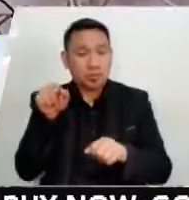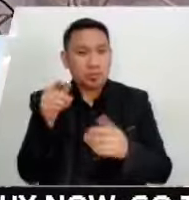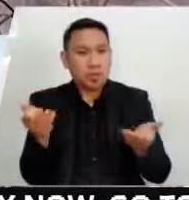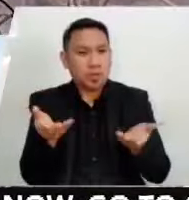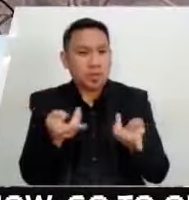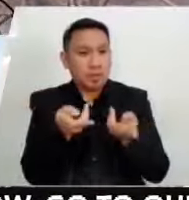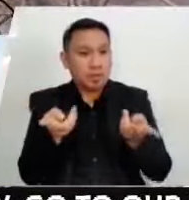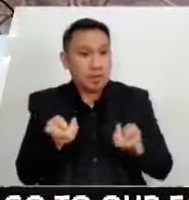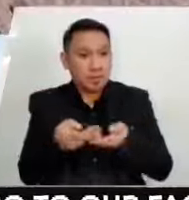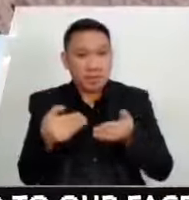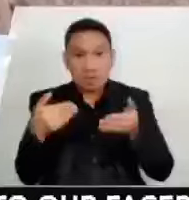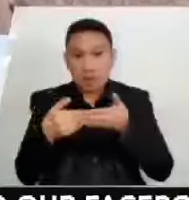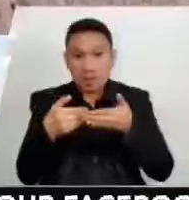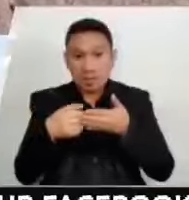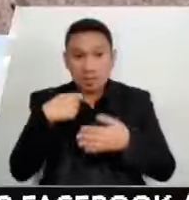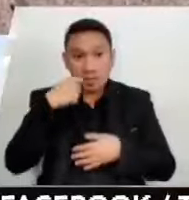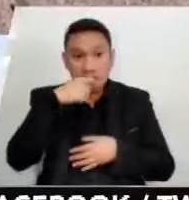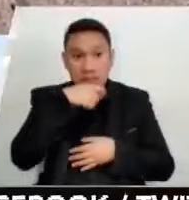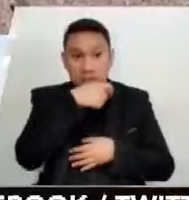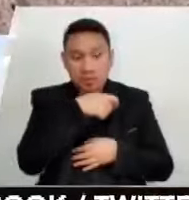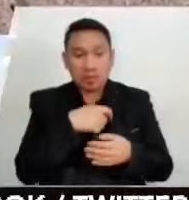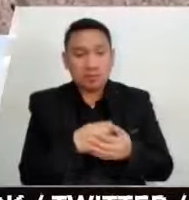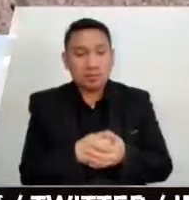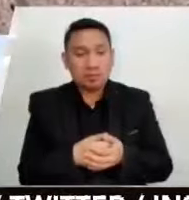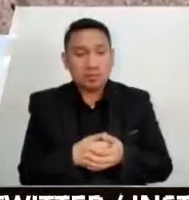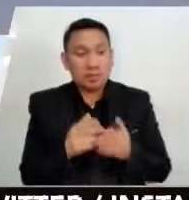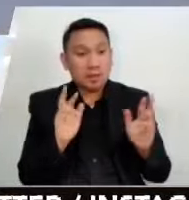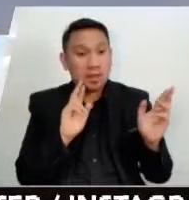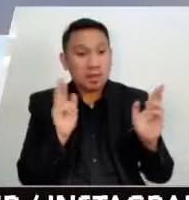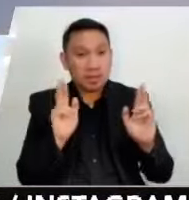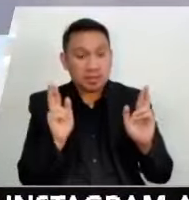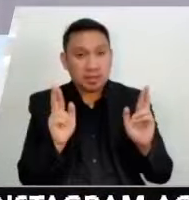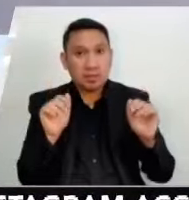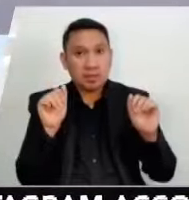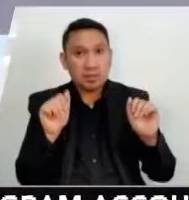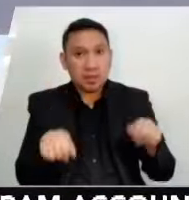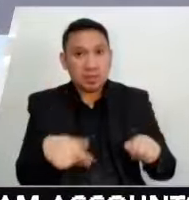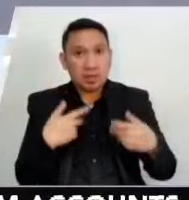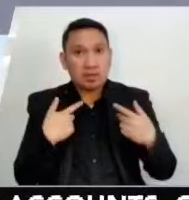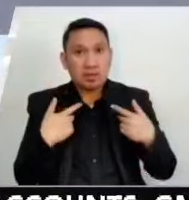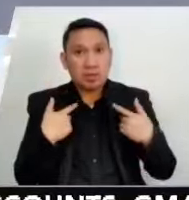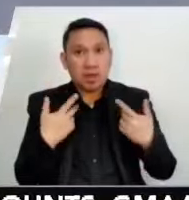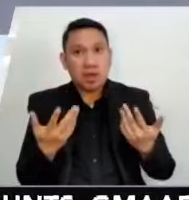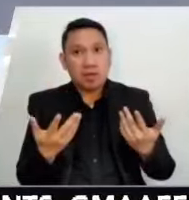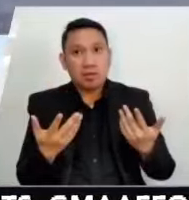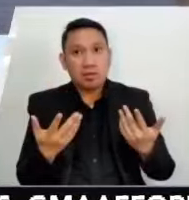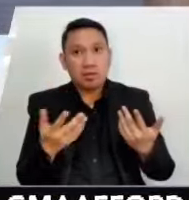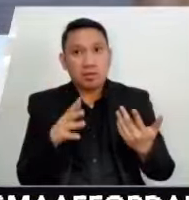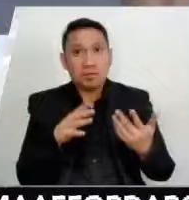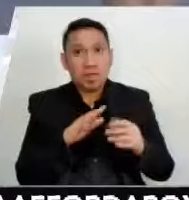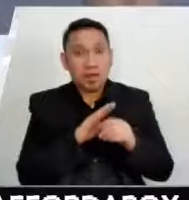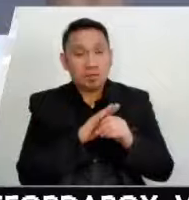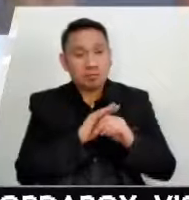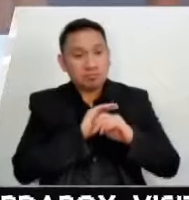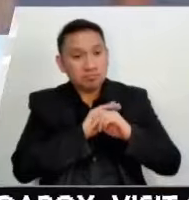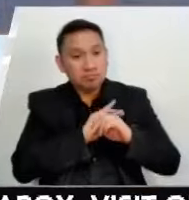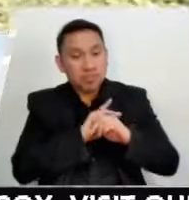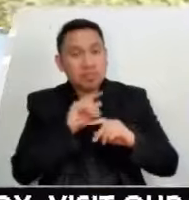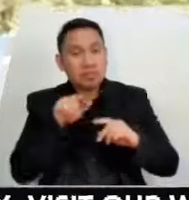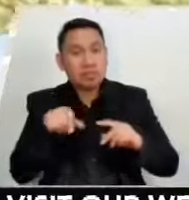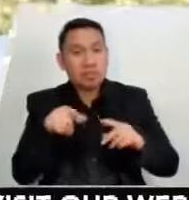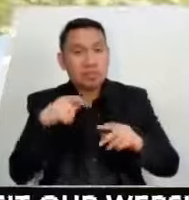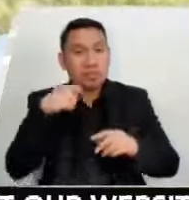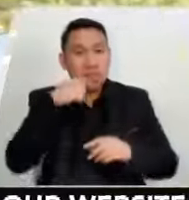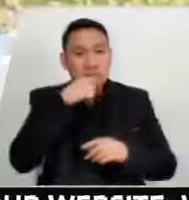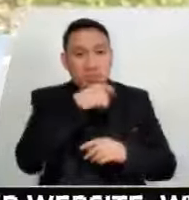of the Philippines, paghahanda ito sa posibleng pagtindi pa ng tensyon sa pagitan ng Taiwan at China. Sasagawa ang balikatan mula April 22